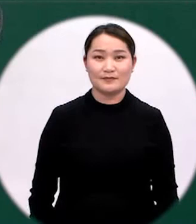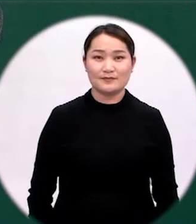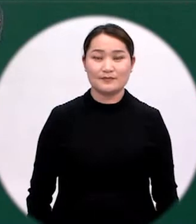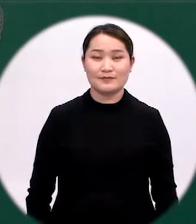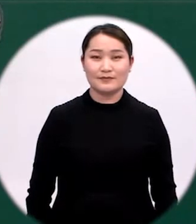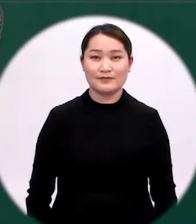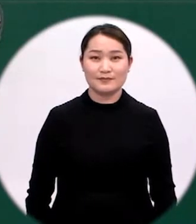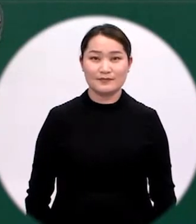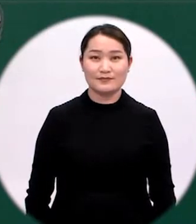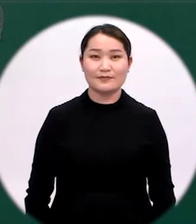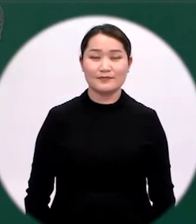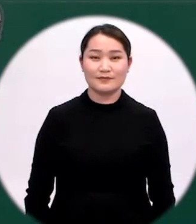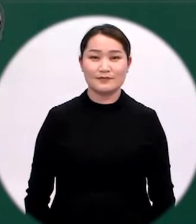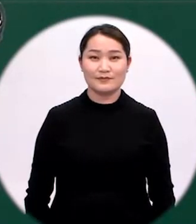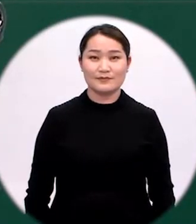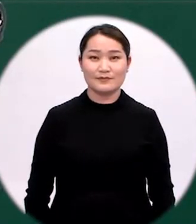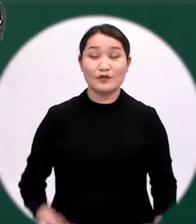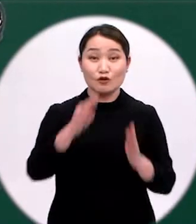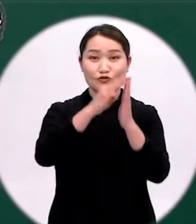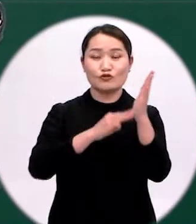За, багш нь энэ шүлгийг уншиж өгье.